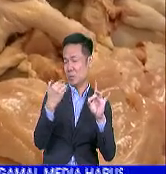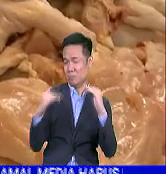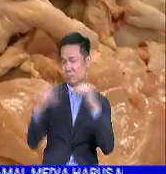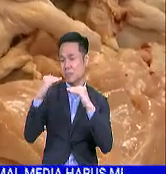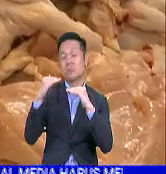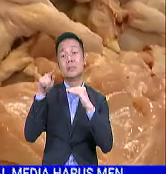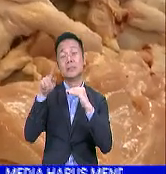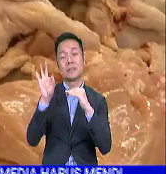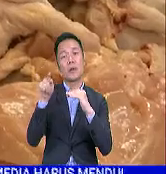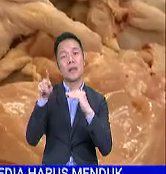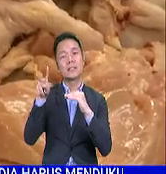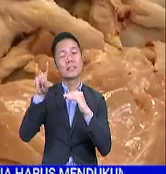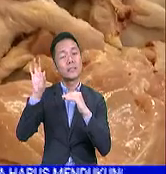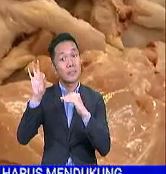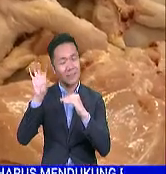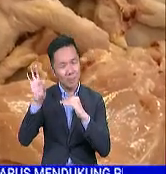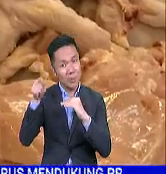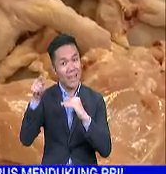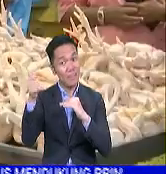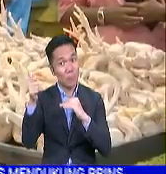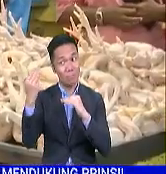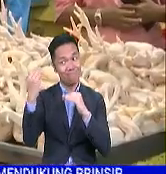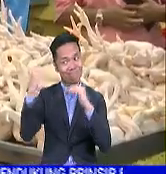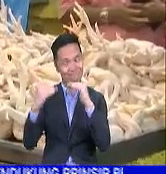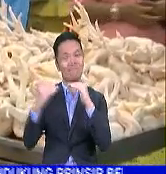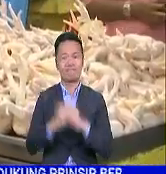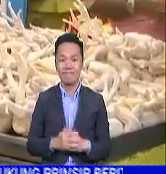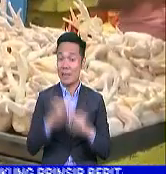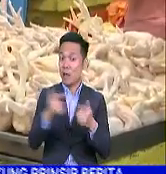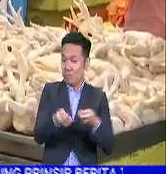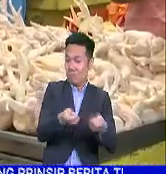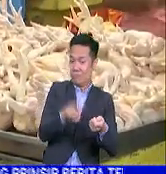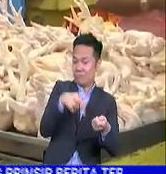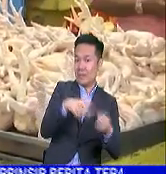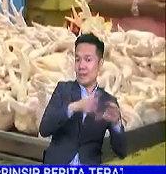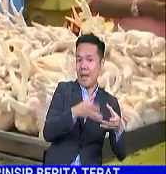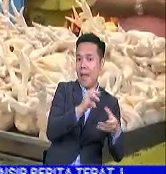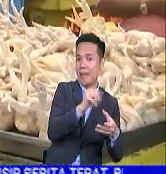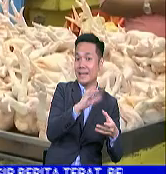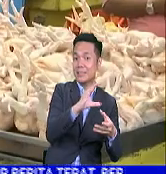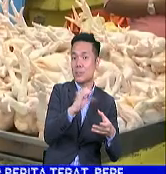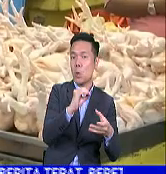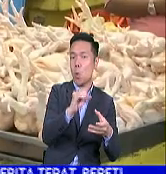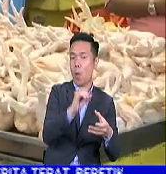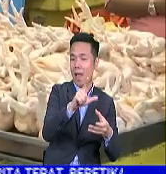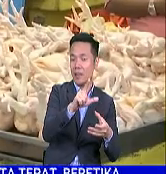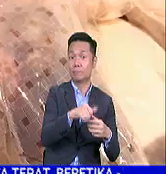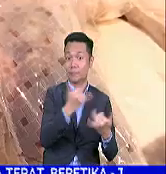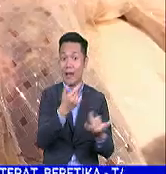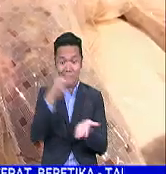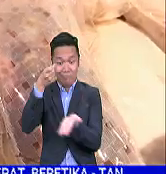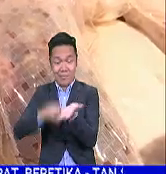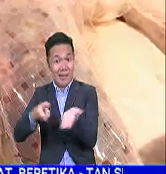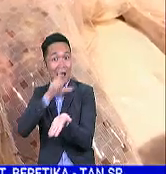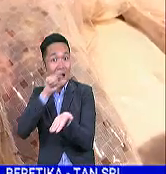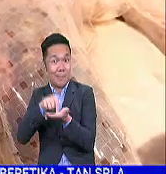siling RM9.10 yang ditetapkan. Selepas mempengerusikan mesyuarat NACCOL, harga siling runcit